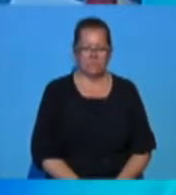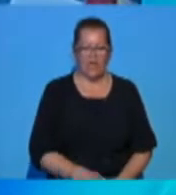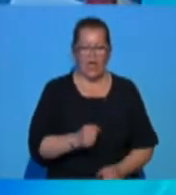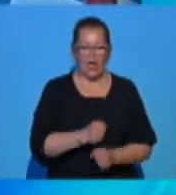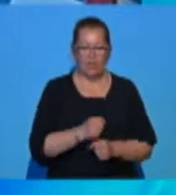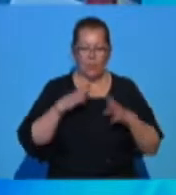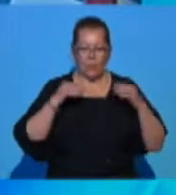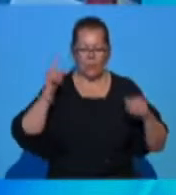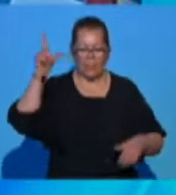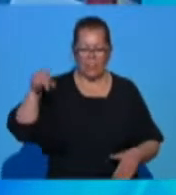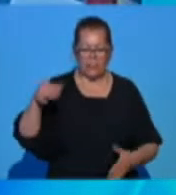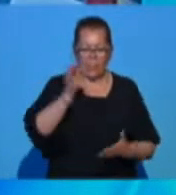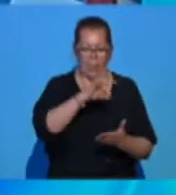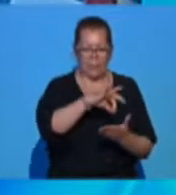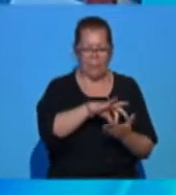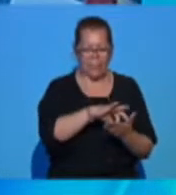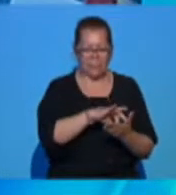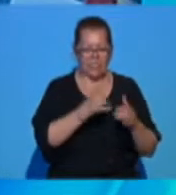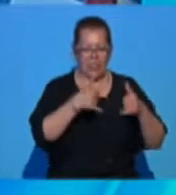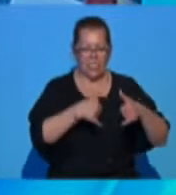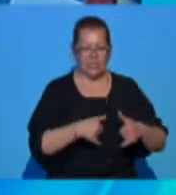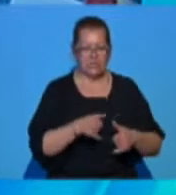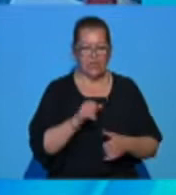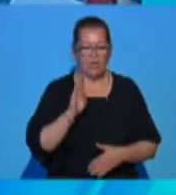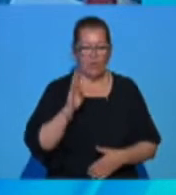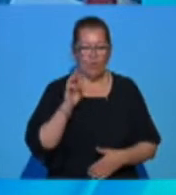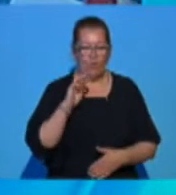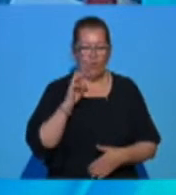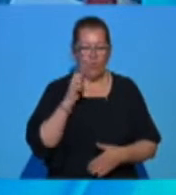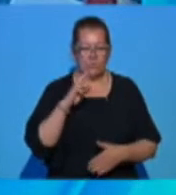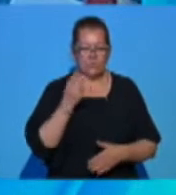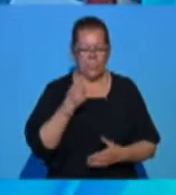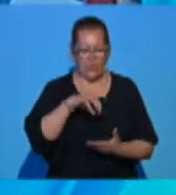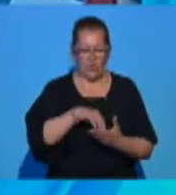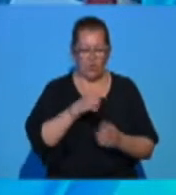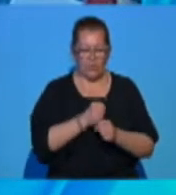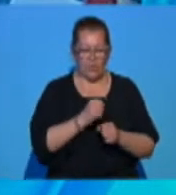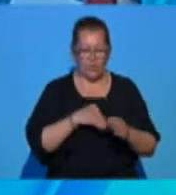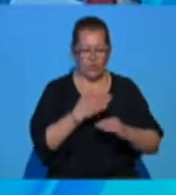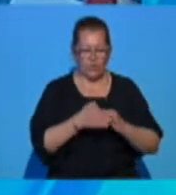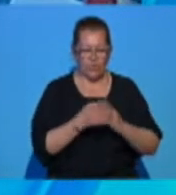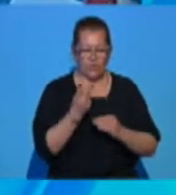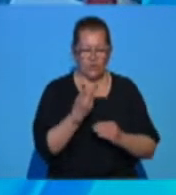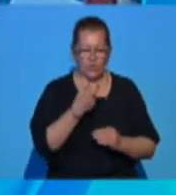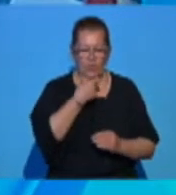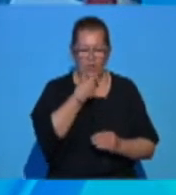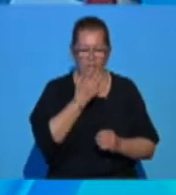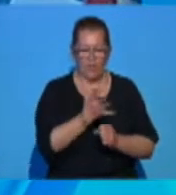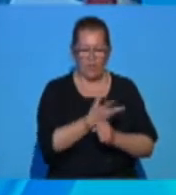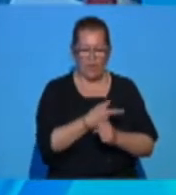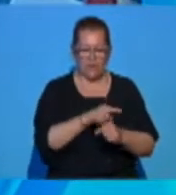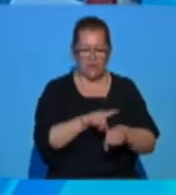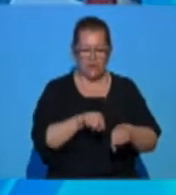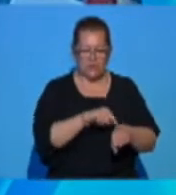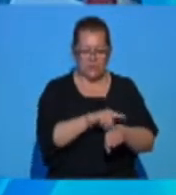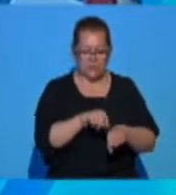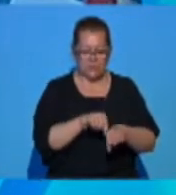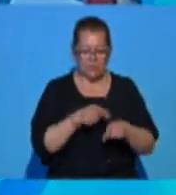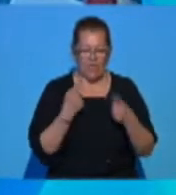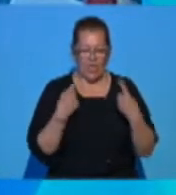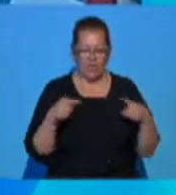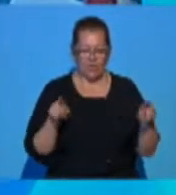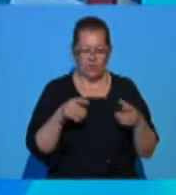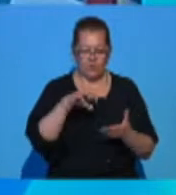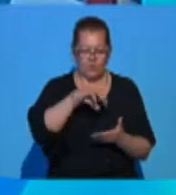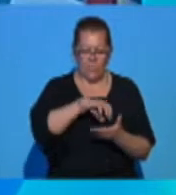A fost aglomerație mare astăzi la Bursa Generală a Locurilor de Muncă. După 2 ani de pandemie, perioadă în care evenimentul